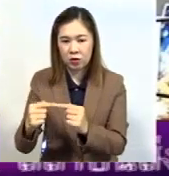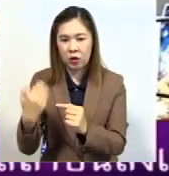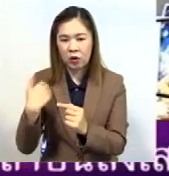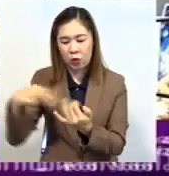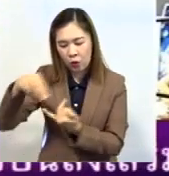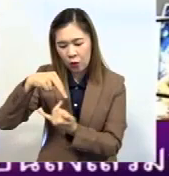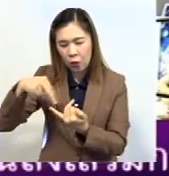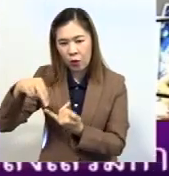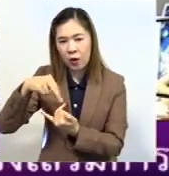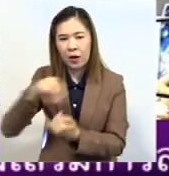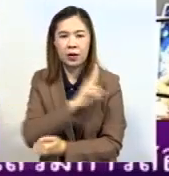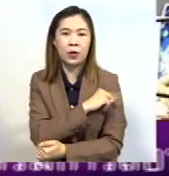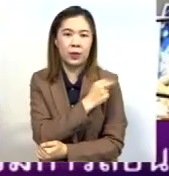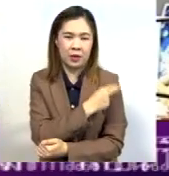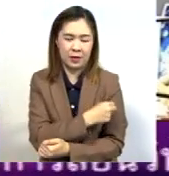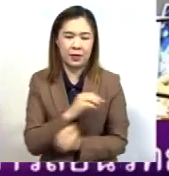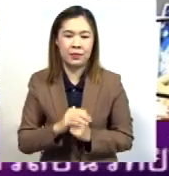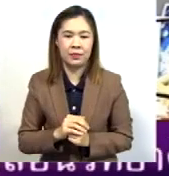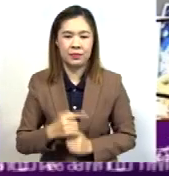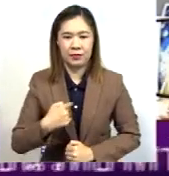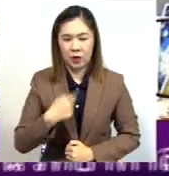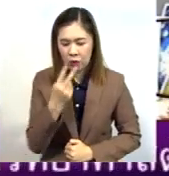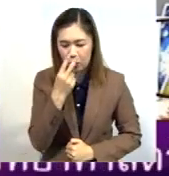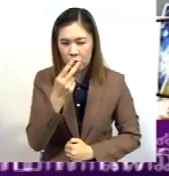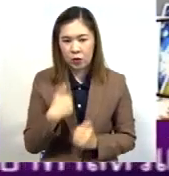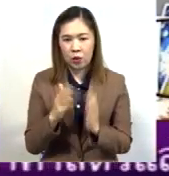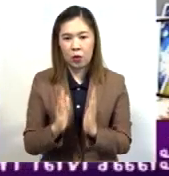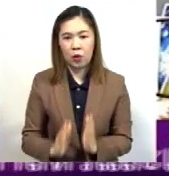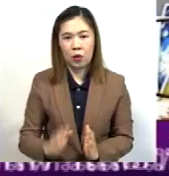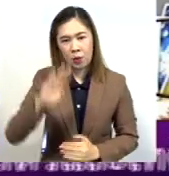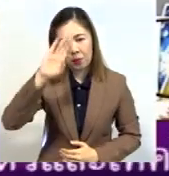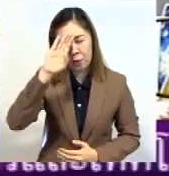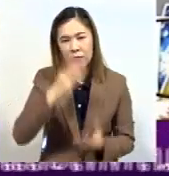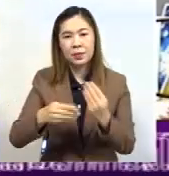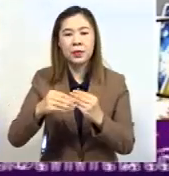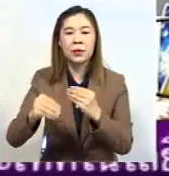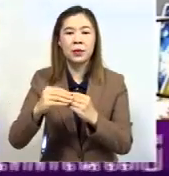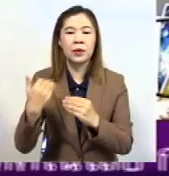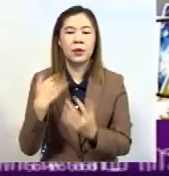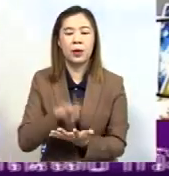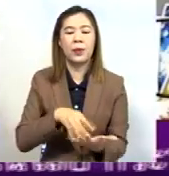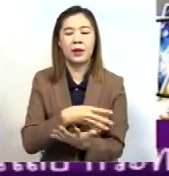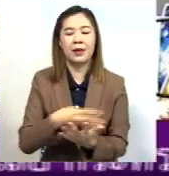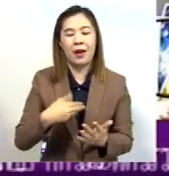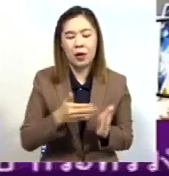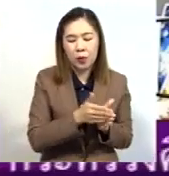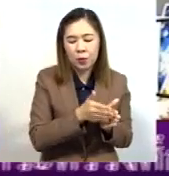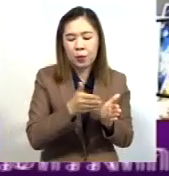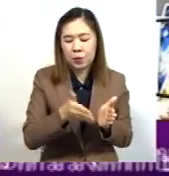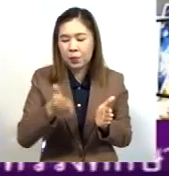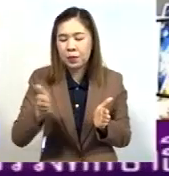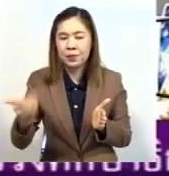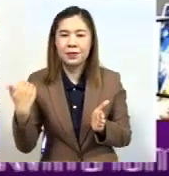ล้วก็รักษาที่โรงพยาบาลนะก็เป็นเหตุว่าทำไมเราเห็นจำนวนผู้ป่วยเขาเกณฑ์สอบสวนเพิ่มขึ้นรวดเร็วคือมาตรการเราเริ่มขยับแล้วตามสถานการณ์นะ